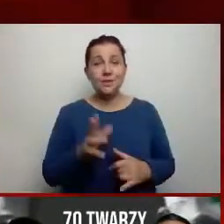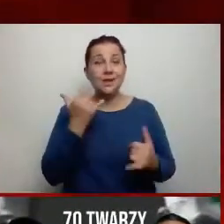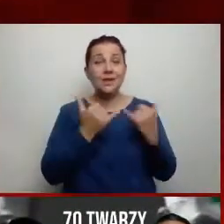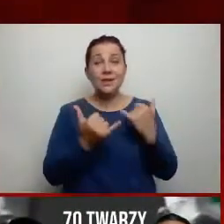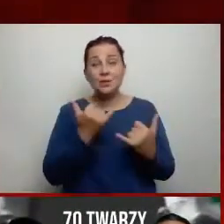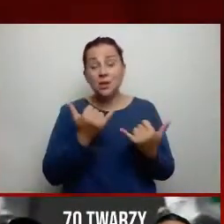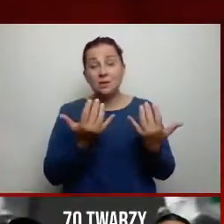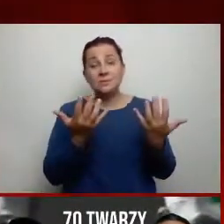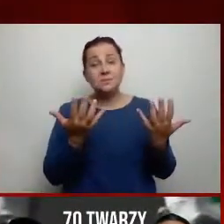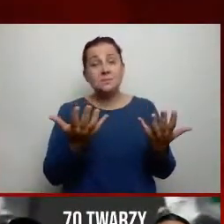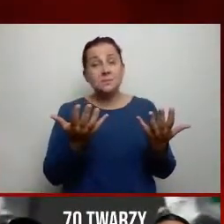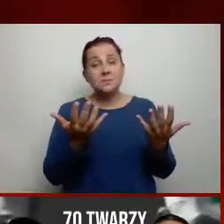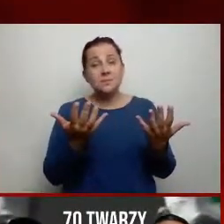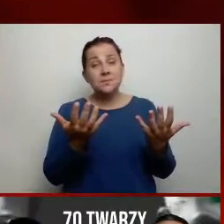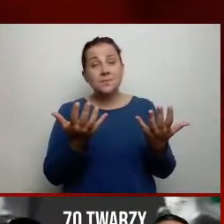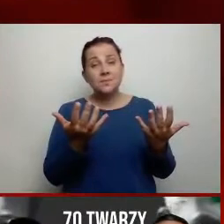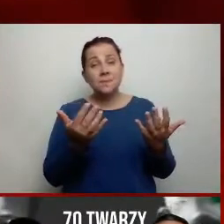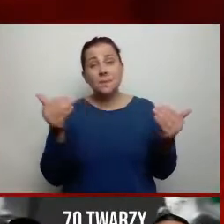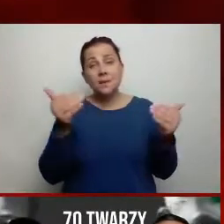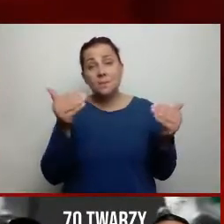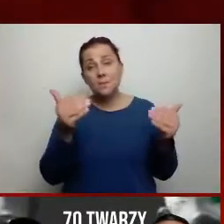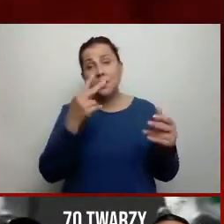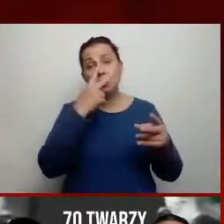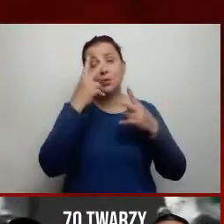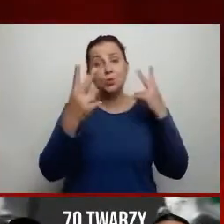szukać artystów,